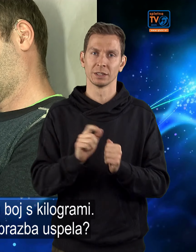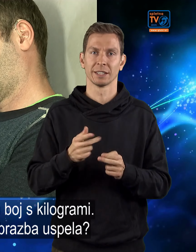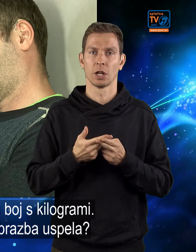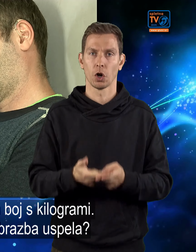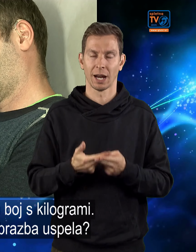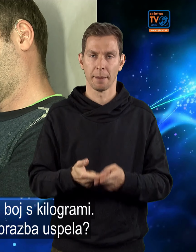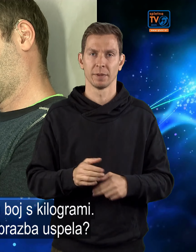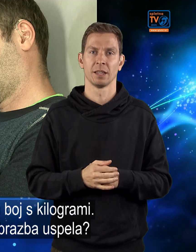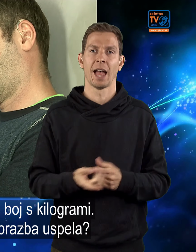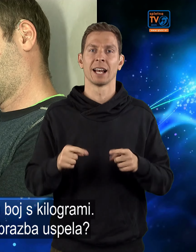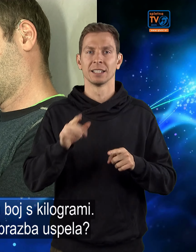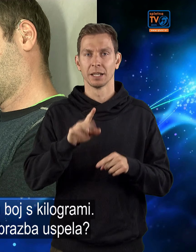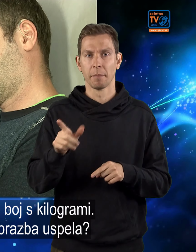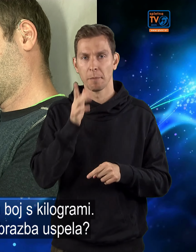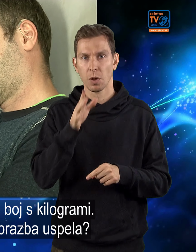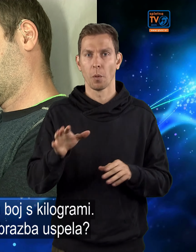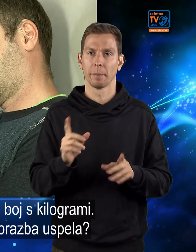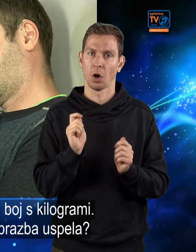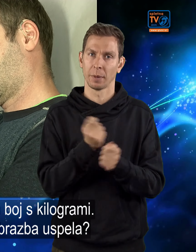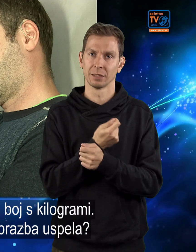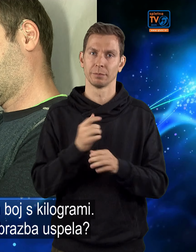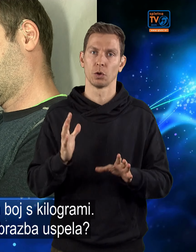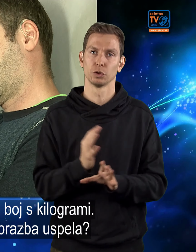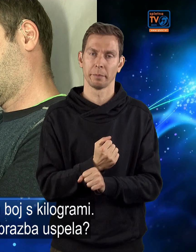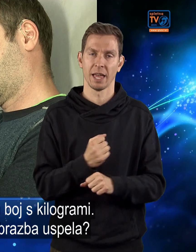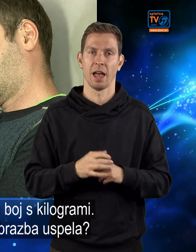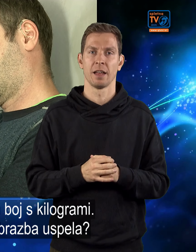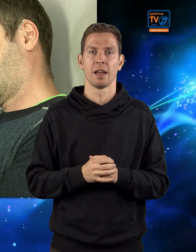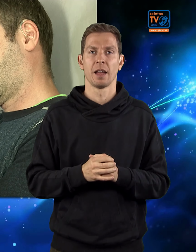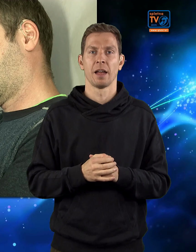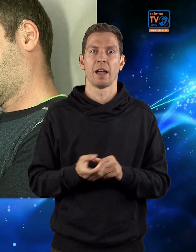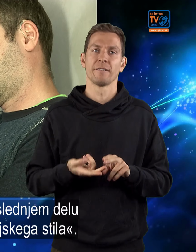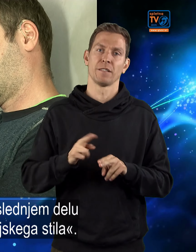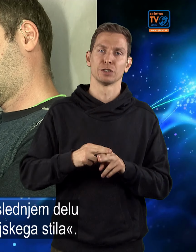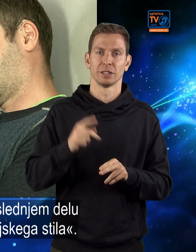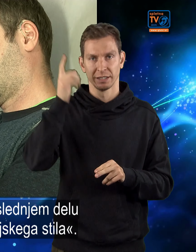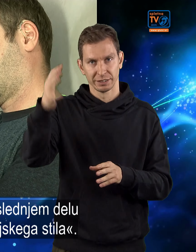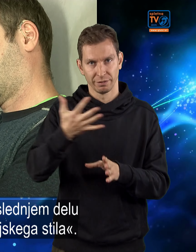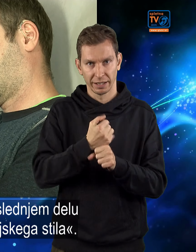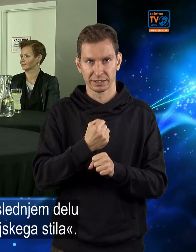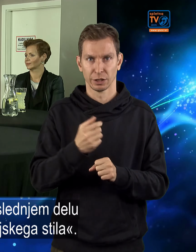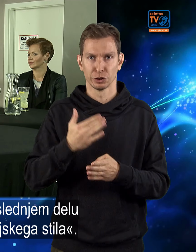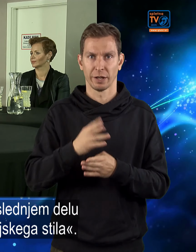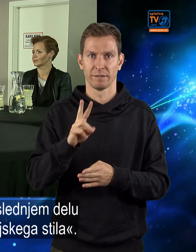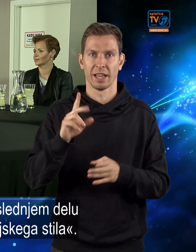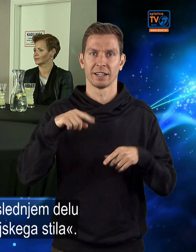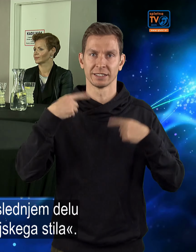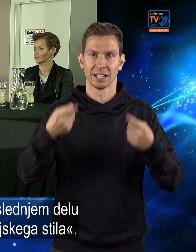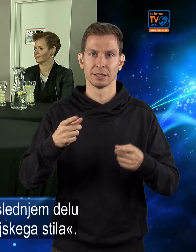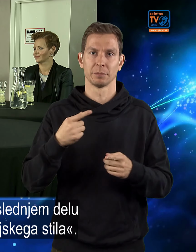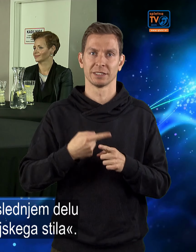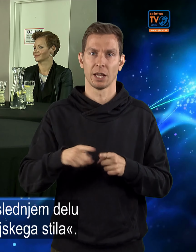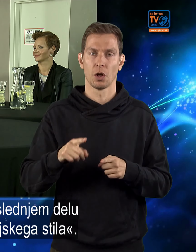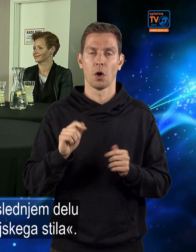kilogrami. Ali jima bo njuna preobrazba uspela? Več izveste že v naslednjem delu